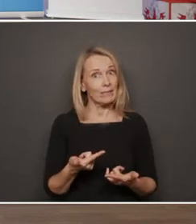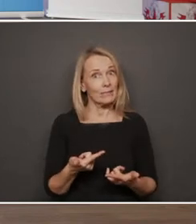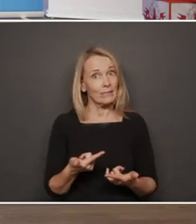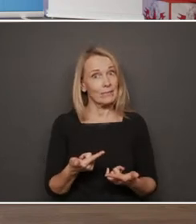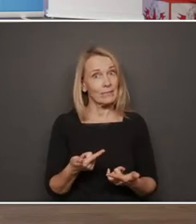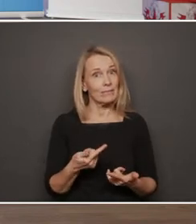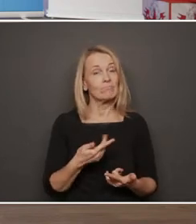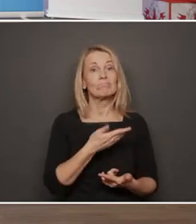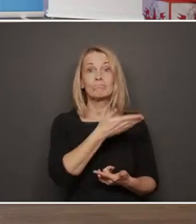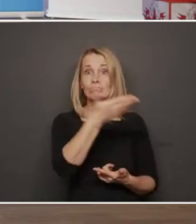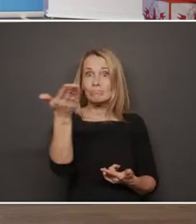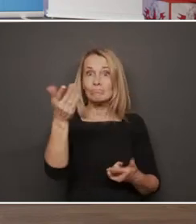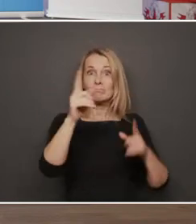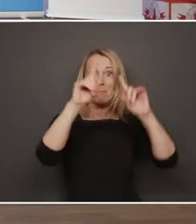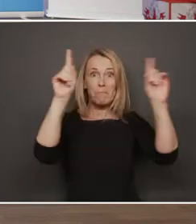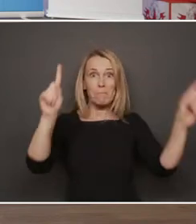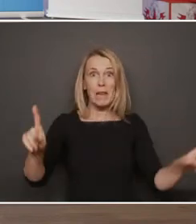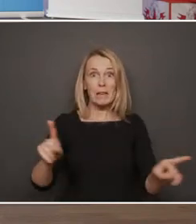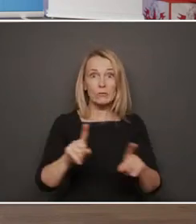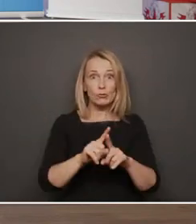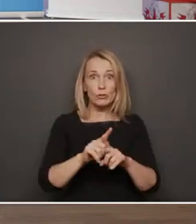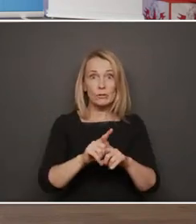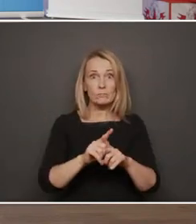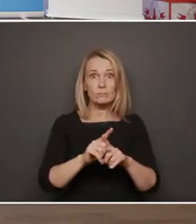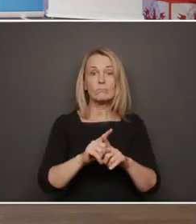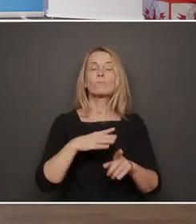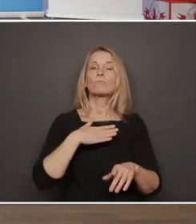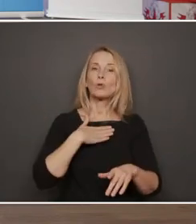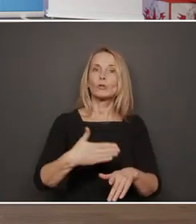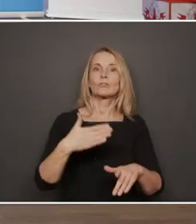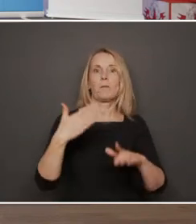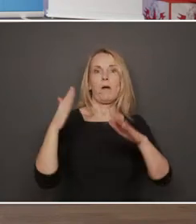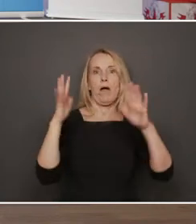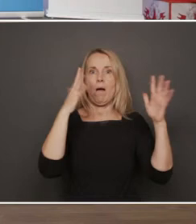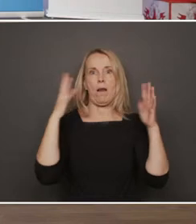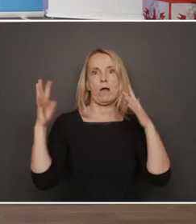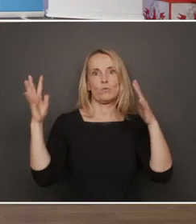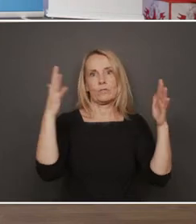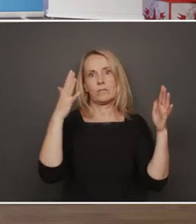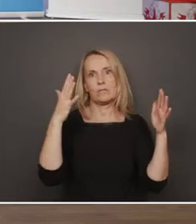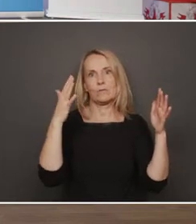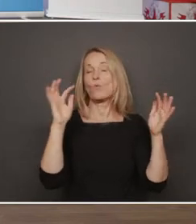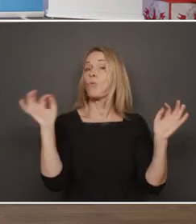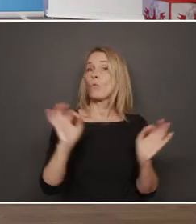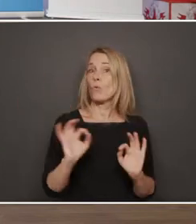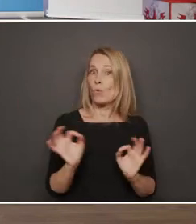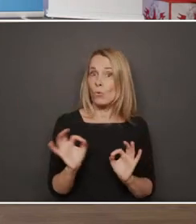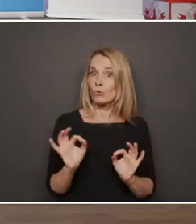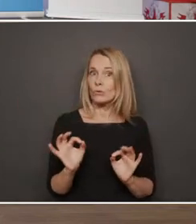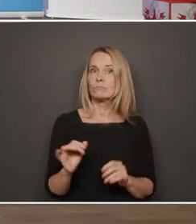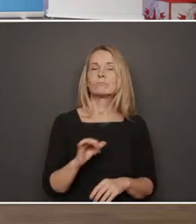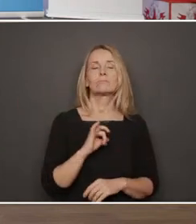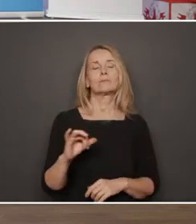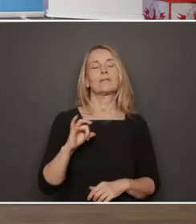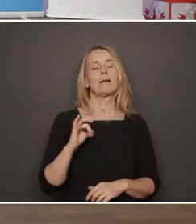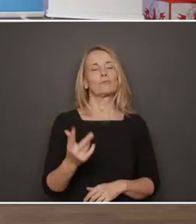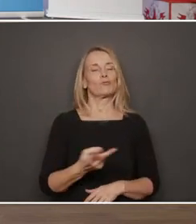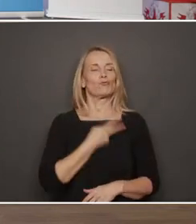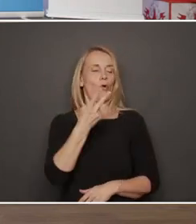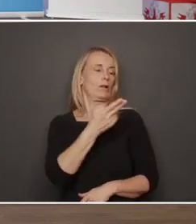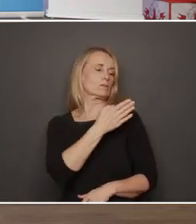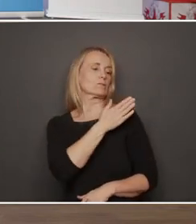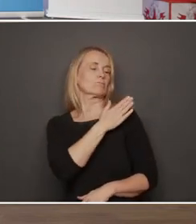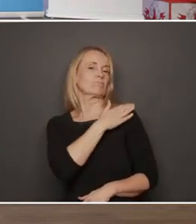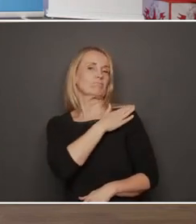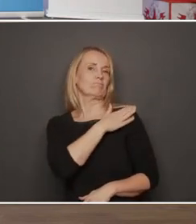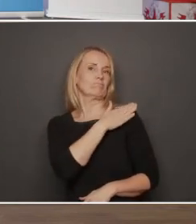dass Sie vor den Bildschirmen applaudieren oder sich auch selbst stolz auf die Schulter